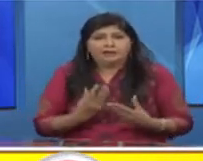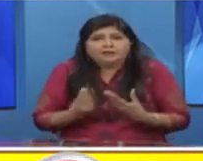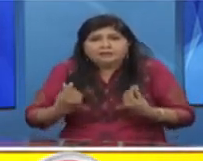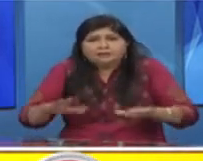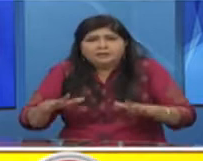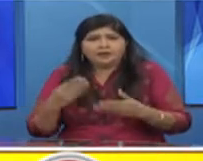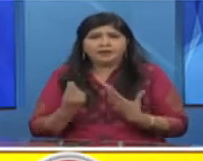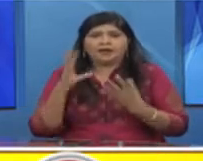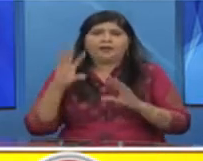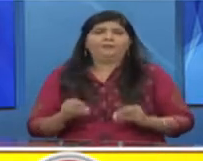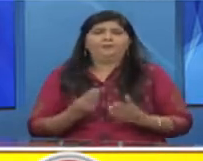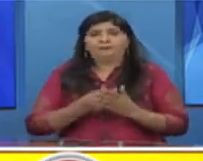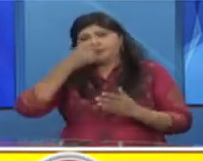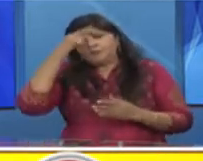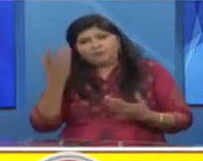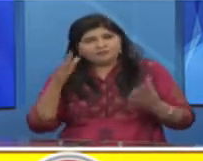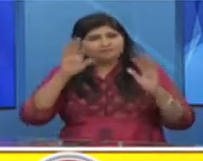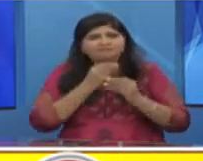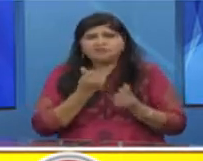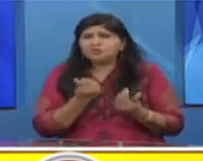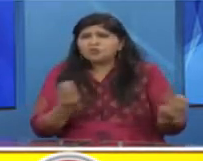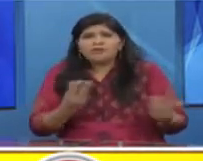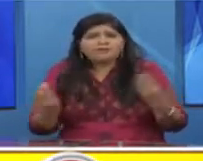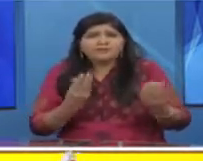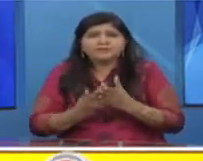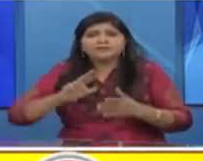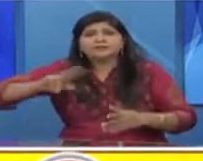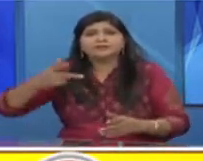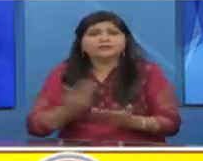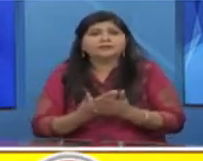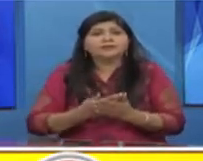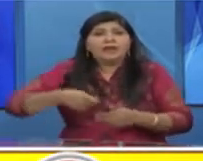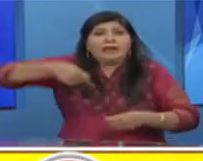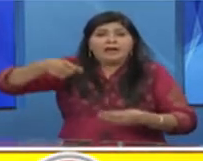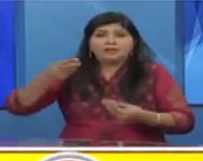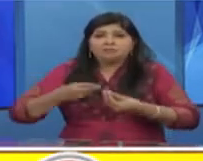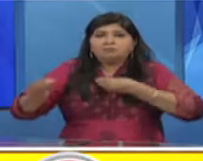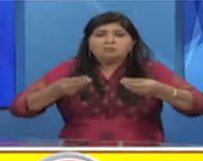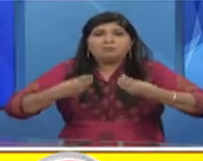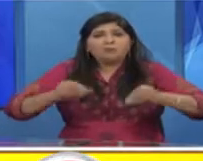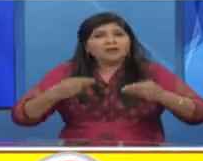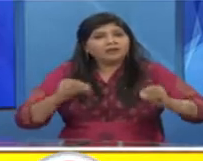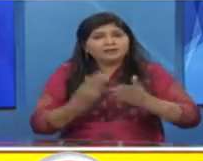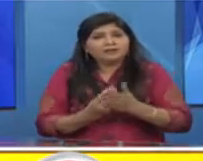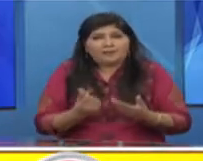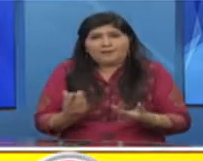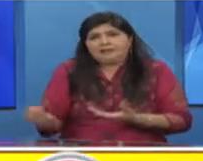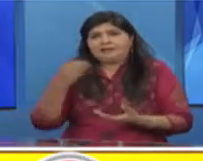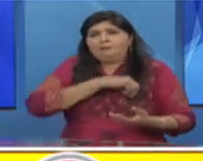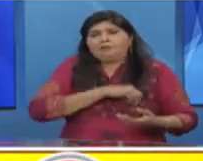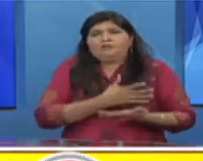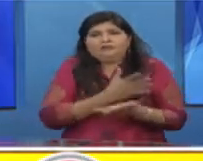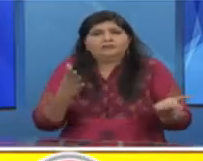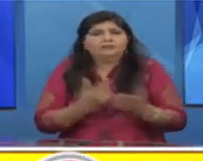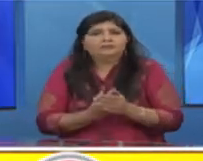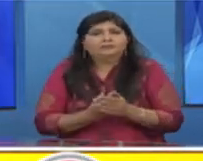जूते चोरी होने की टेंशन खत्म हो गई। वहीं दूसरी तरफ खादी की बिक्री में भी काफी वृद्धि हुई। संविधान सभा